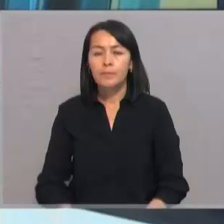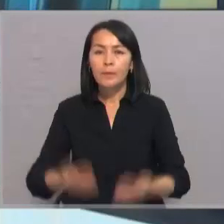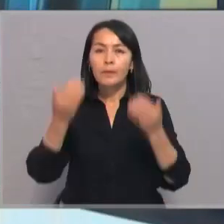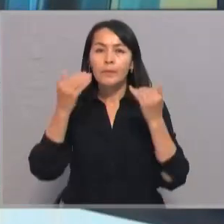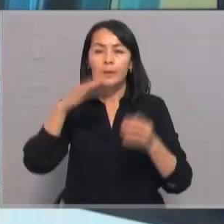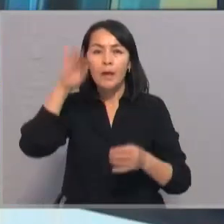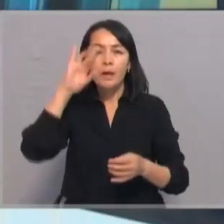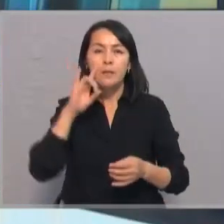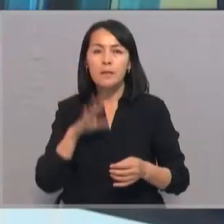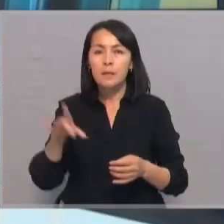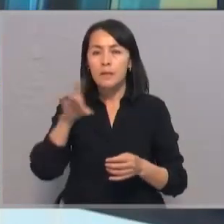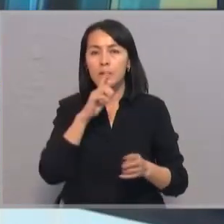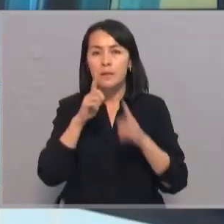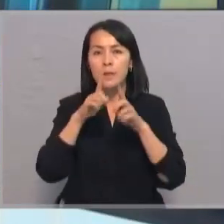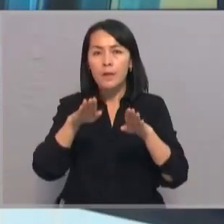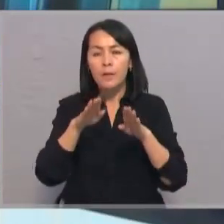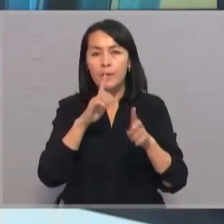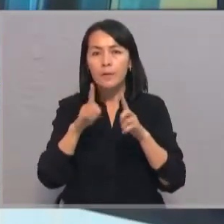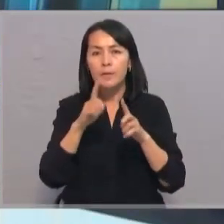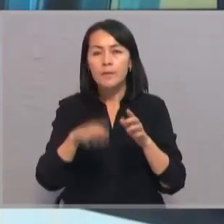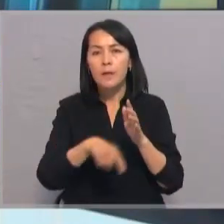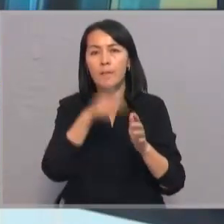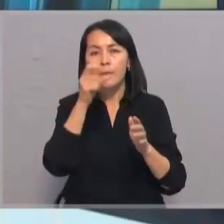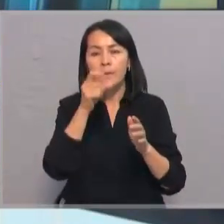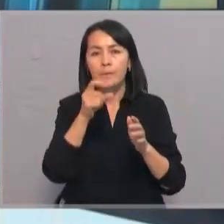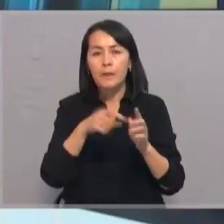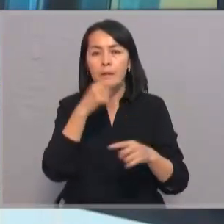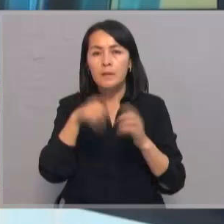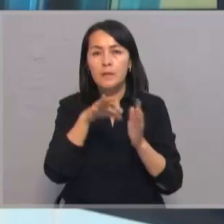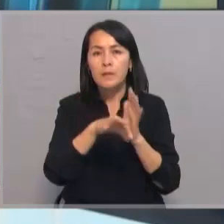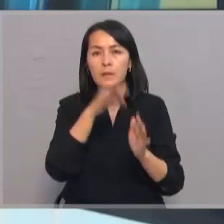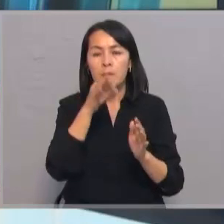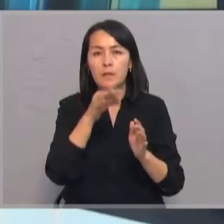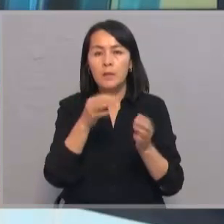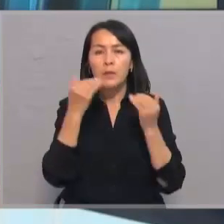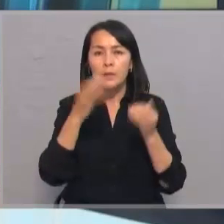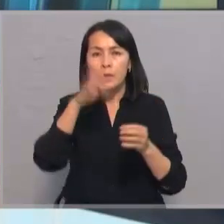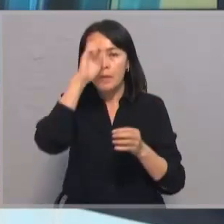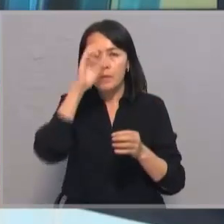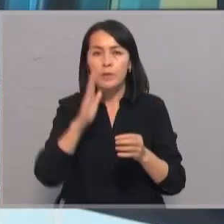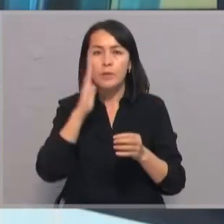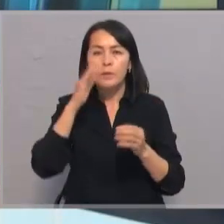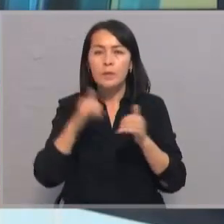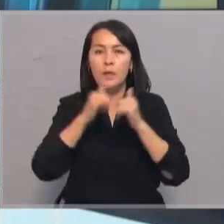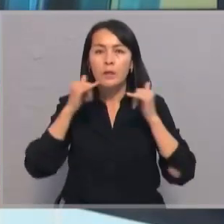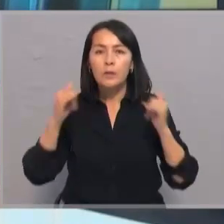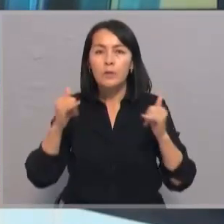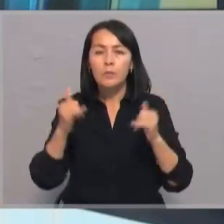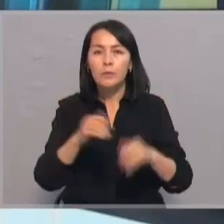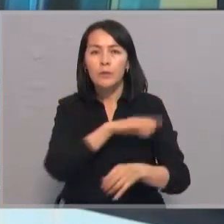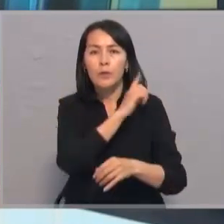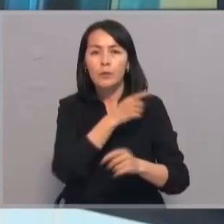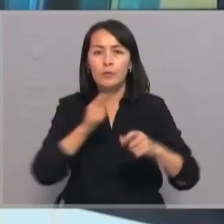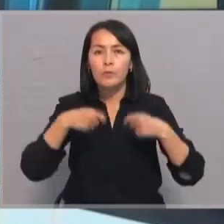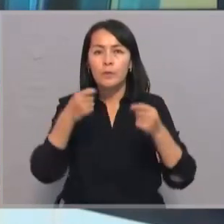Бүгінгі Қазақстан Республикасы парламент мәжілісі мен мәслихаттарының кезектен тыс сайлауы еліміздің болашақтағы дамуына тың серпін